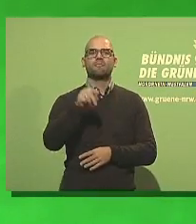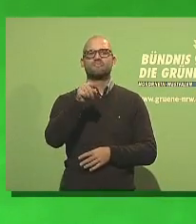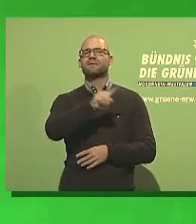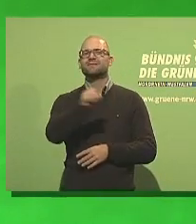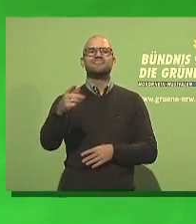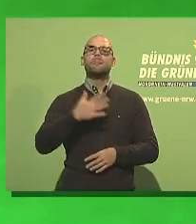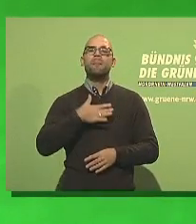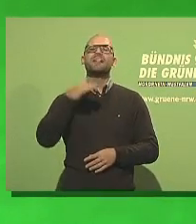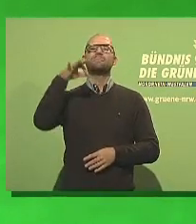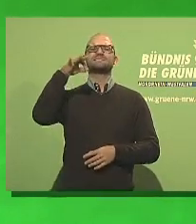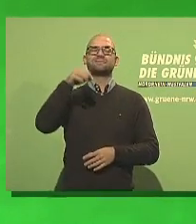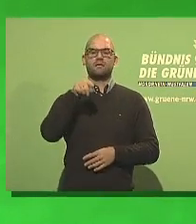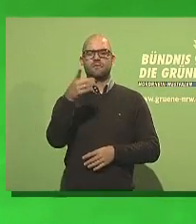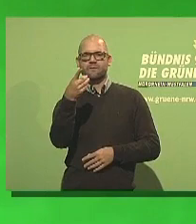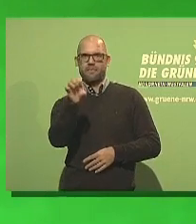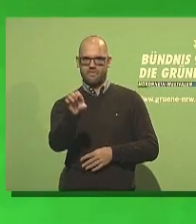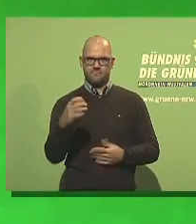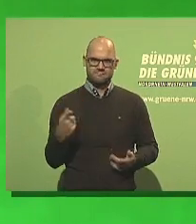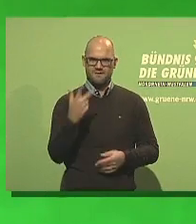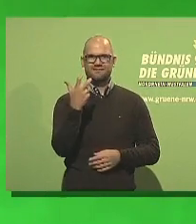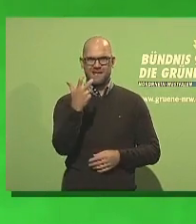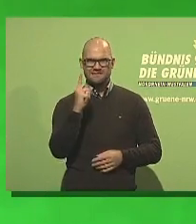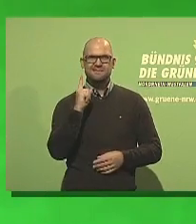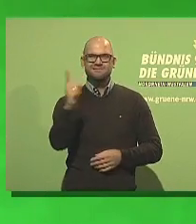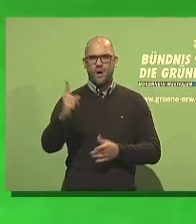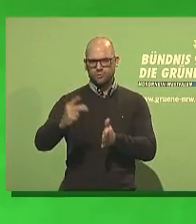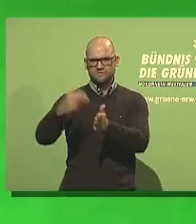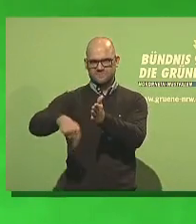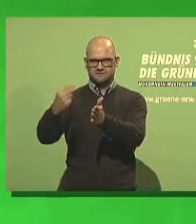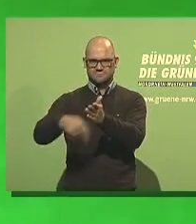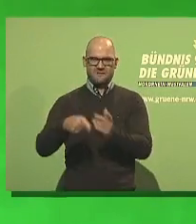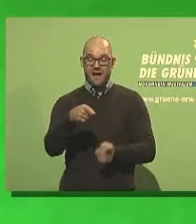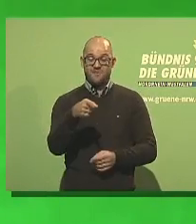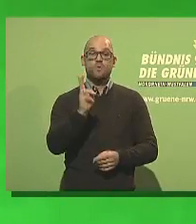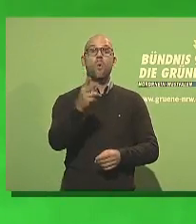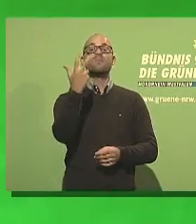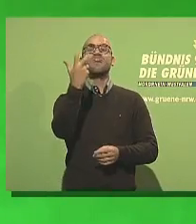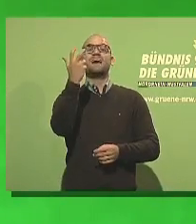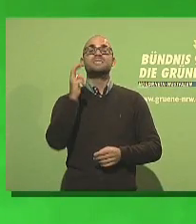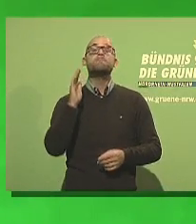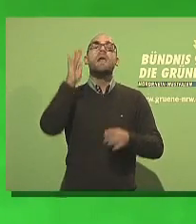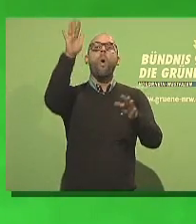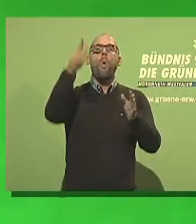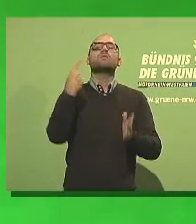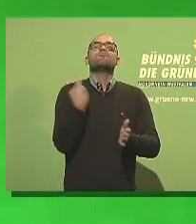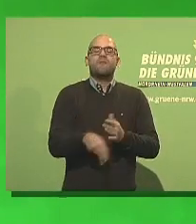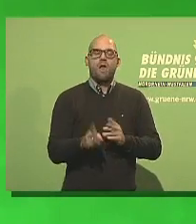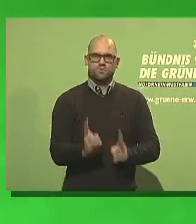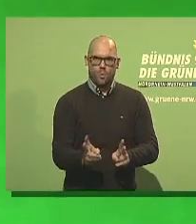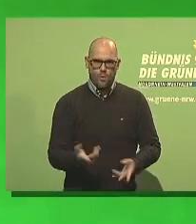www.nichtmeineministerin.de sind doch mindestens 30 Millionen zu wenig, liebe Freundinnen und Freunde.